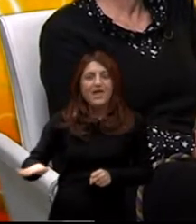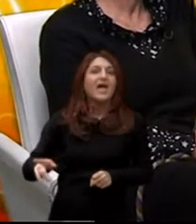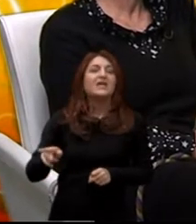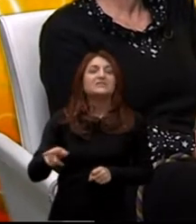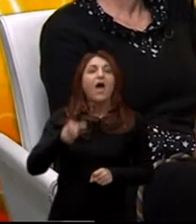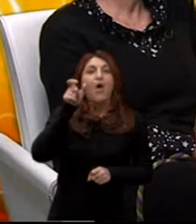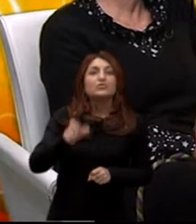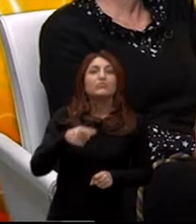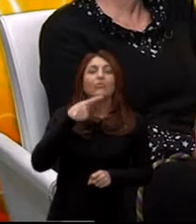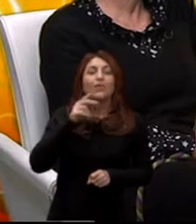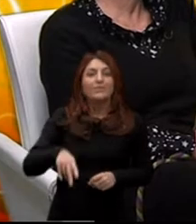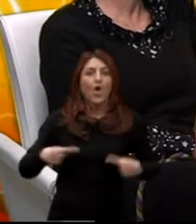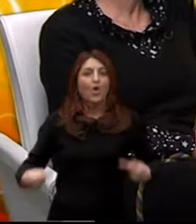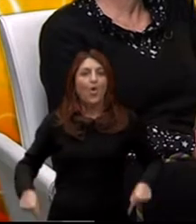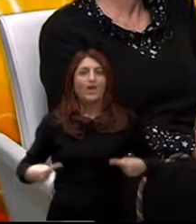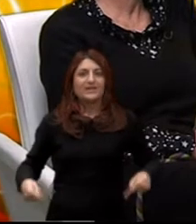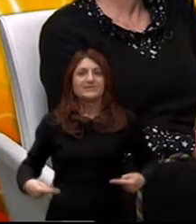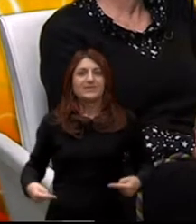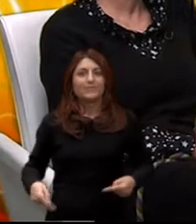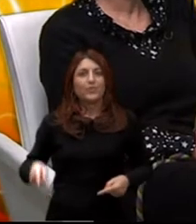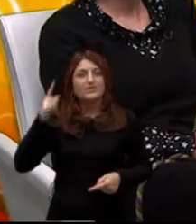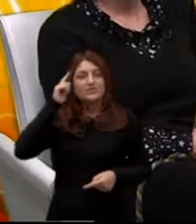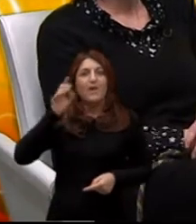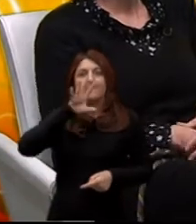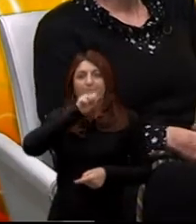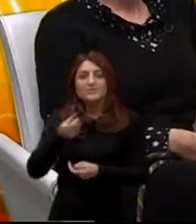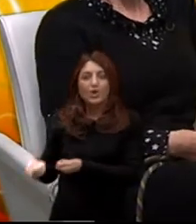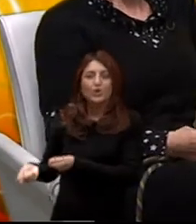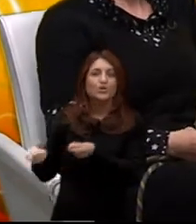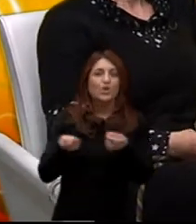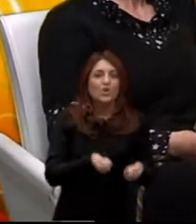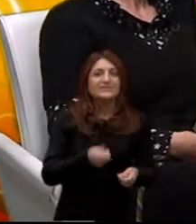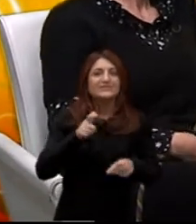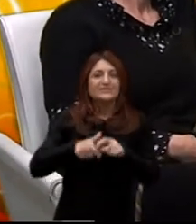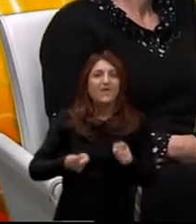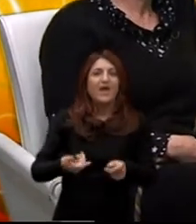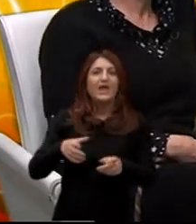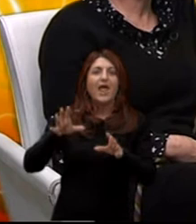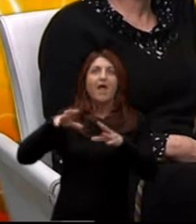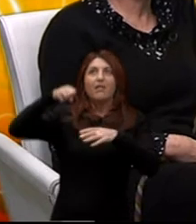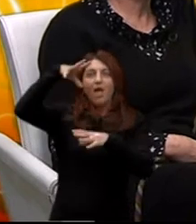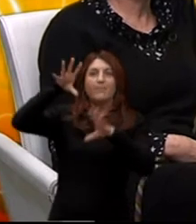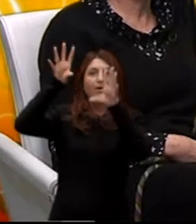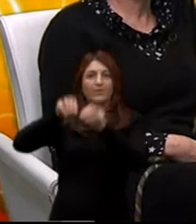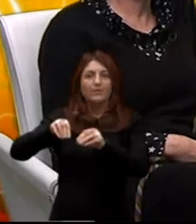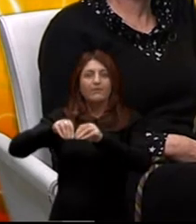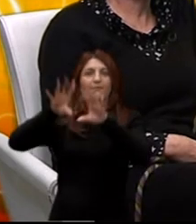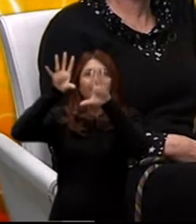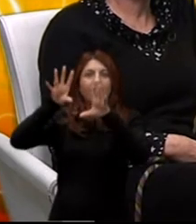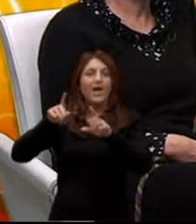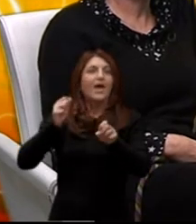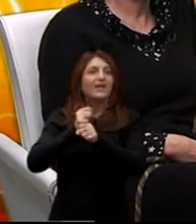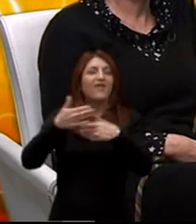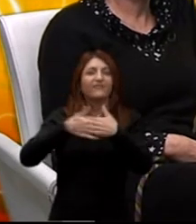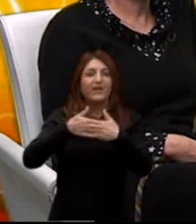kolicima. Što znači da je pas taj koji im donosi stvari, aportira, pali, gasi svjetla, otvara vrata u kući kad im